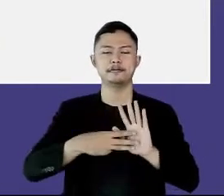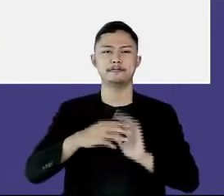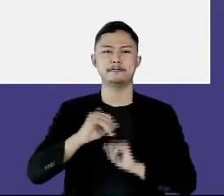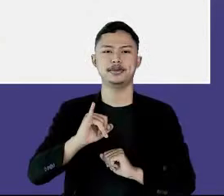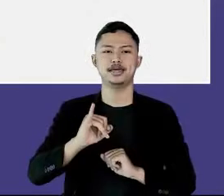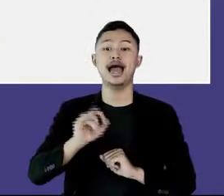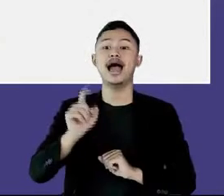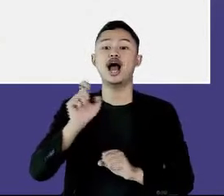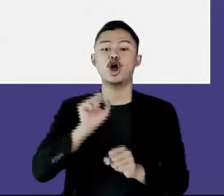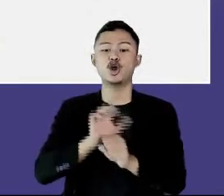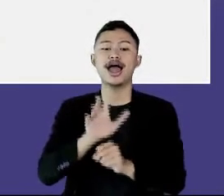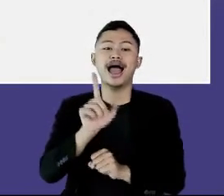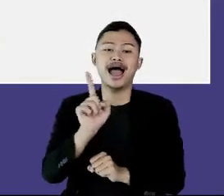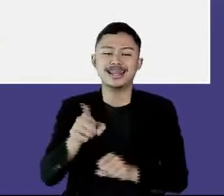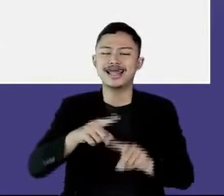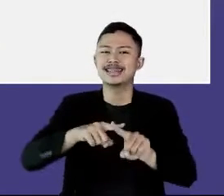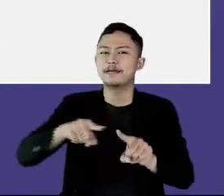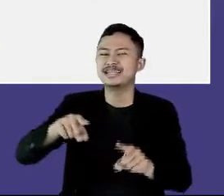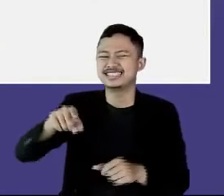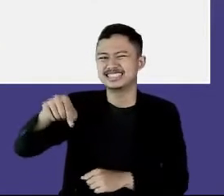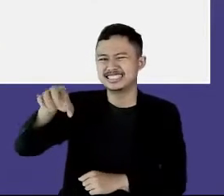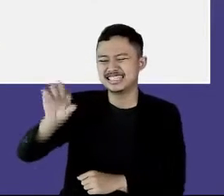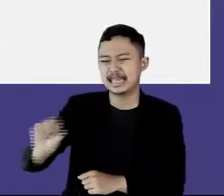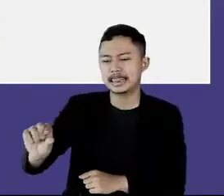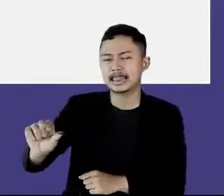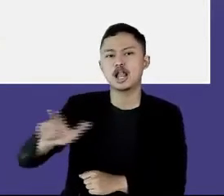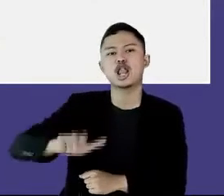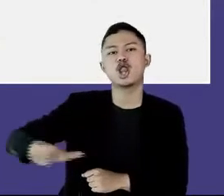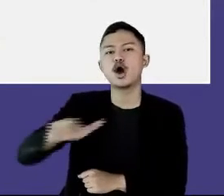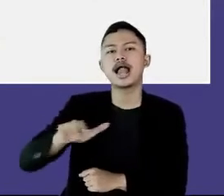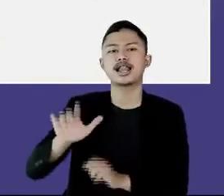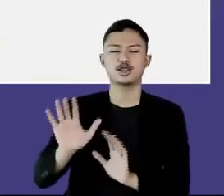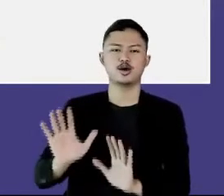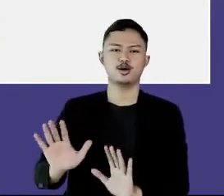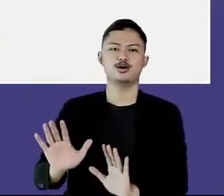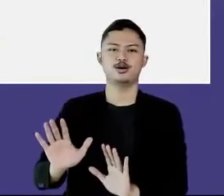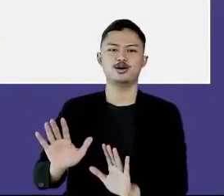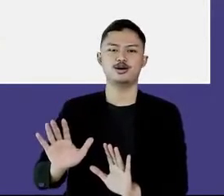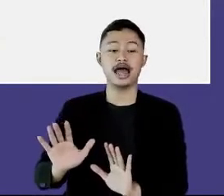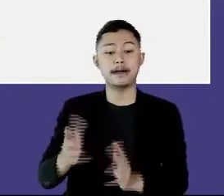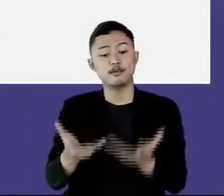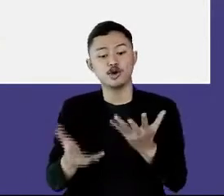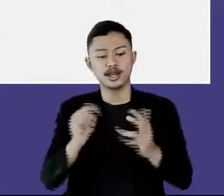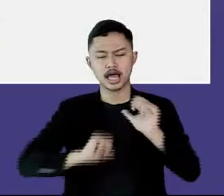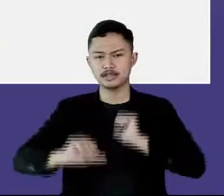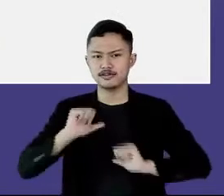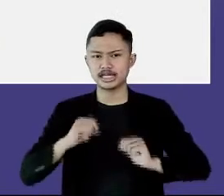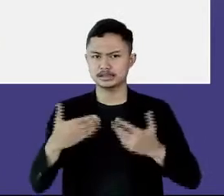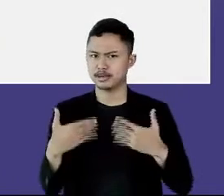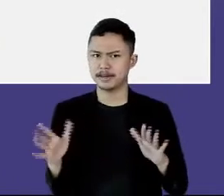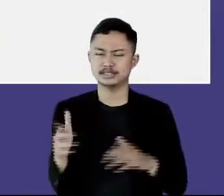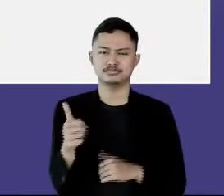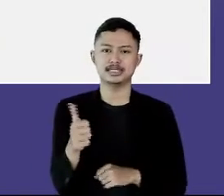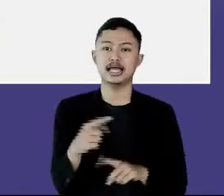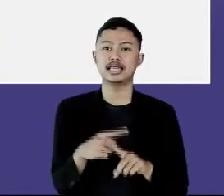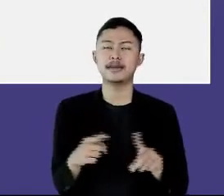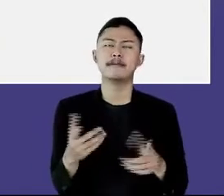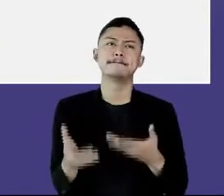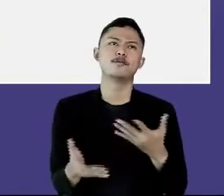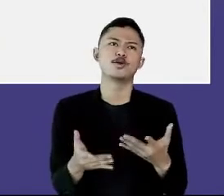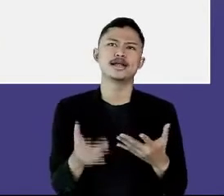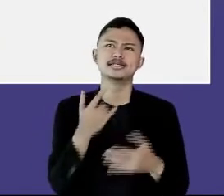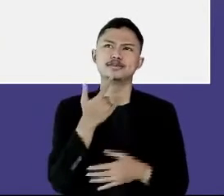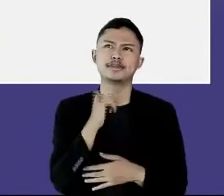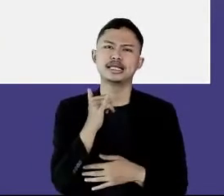dia sedikit levelnya. Gitu ya. Kita bisa beraktivitas dengan lebih longgar. Ya. Mungkin kita nggak bisa